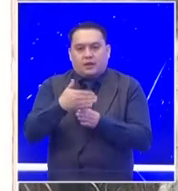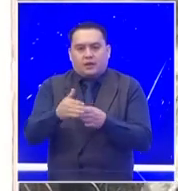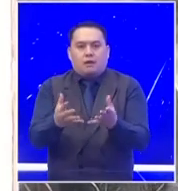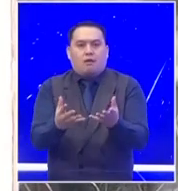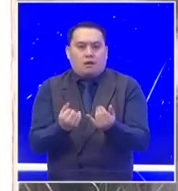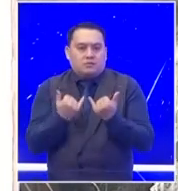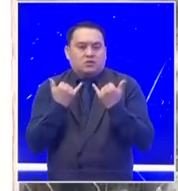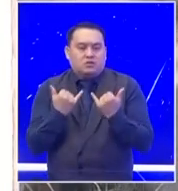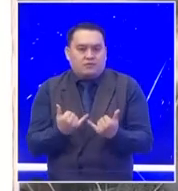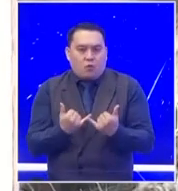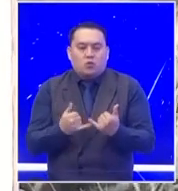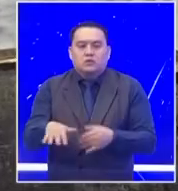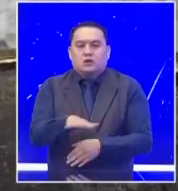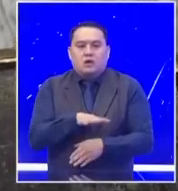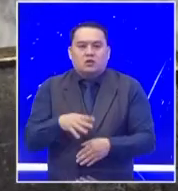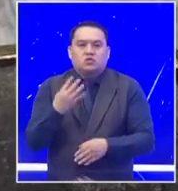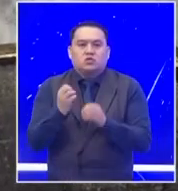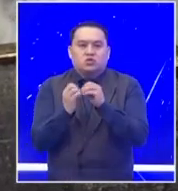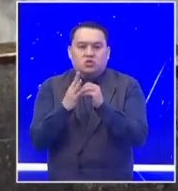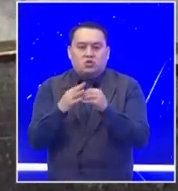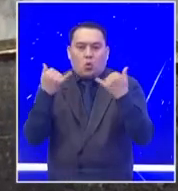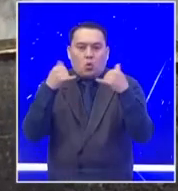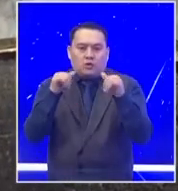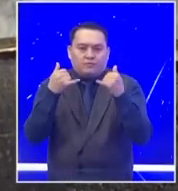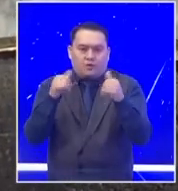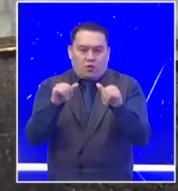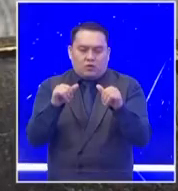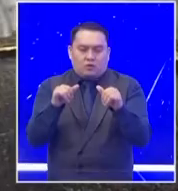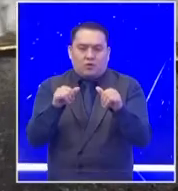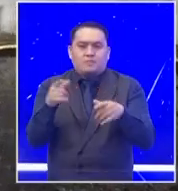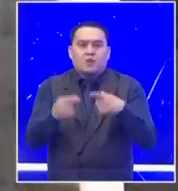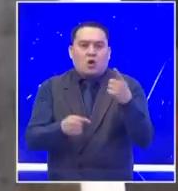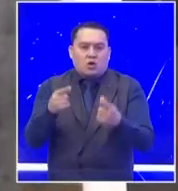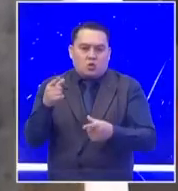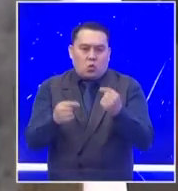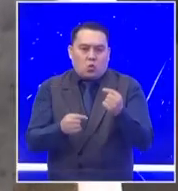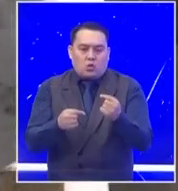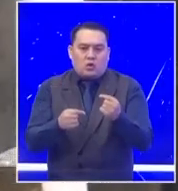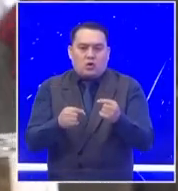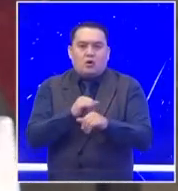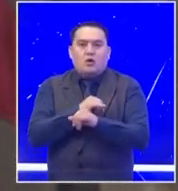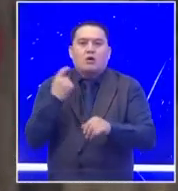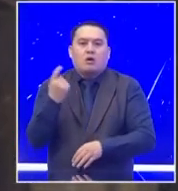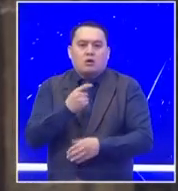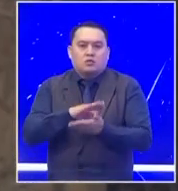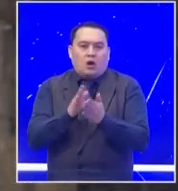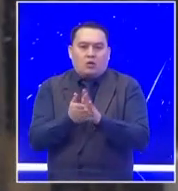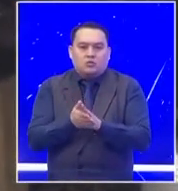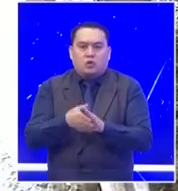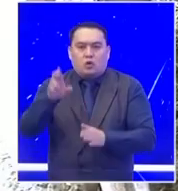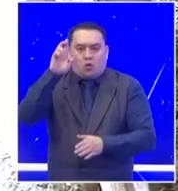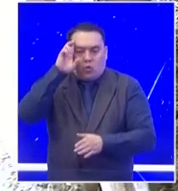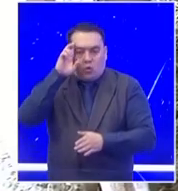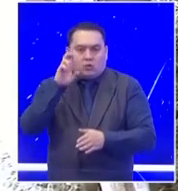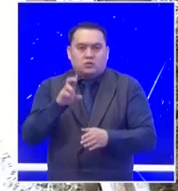На сегодняшний день на подворье Амантая 14 голов крупного рогатого скота молочной породы. Рачительный хозяин уже заключил договор с